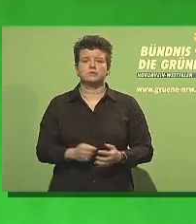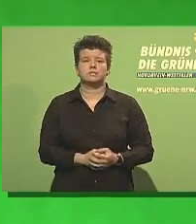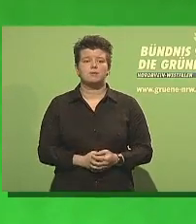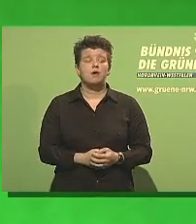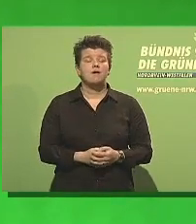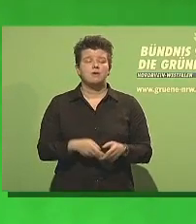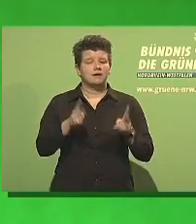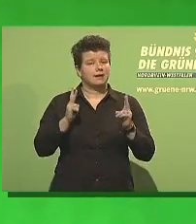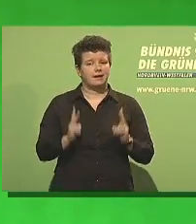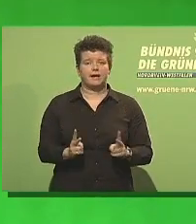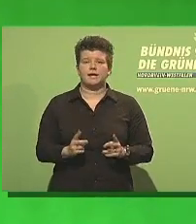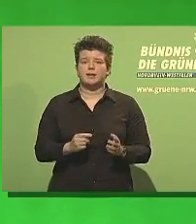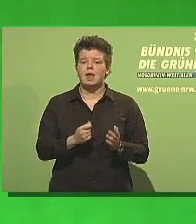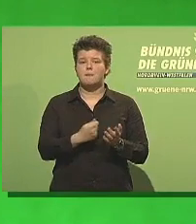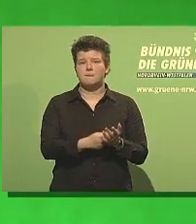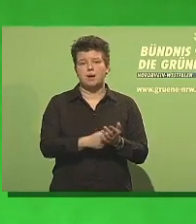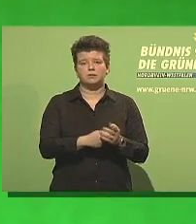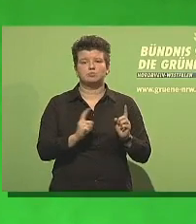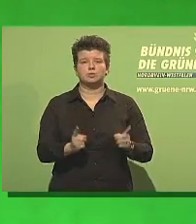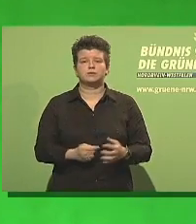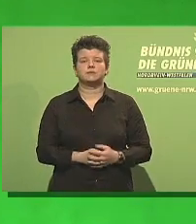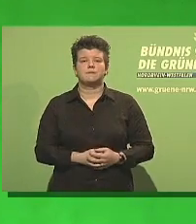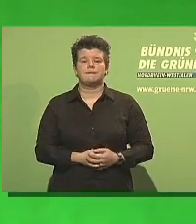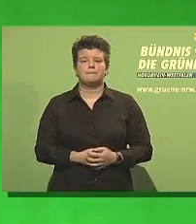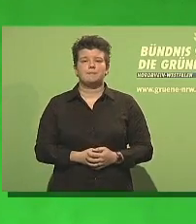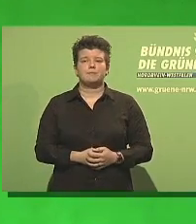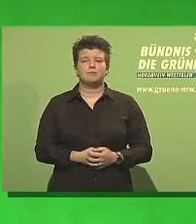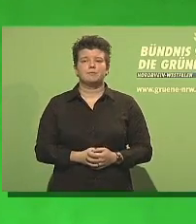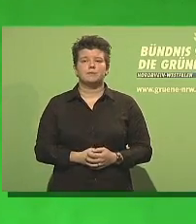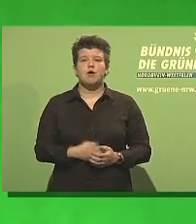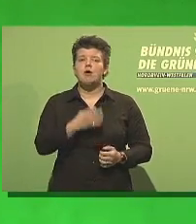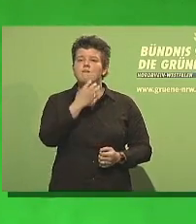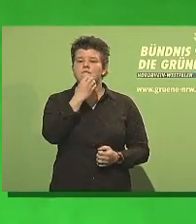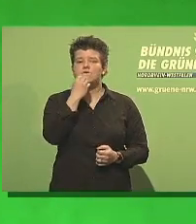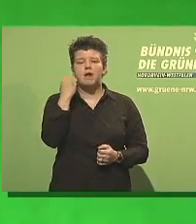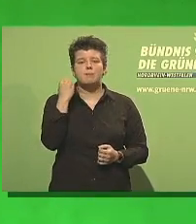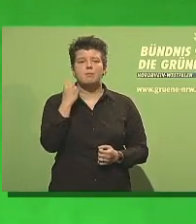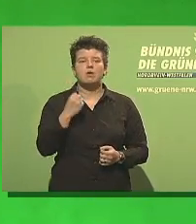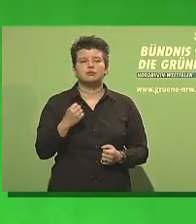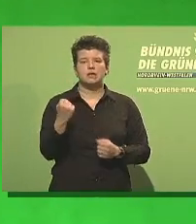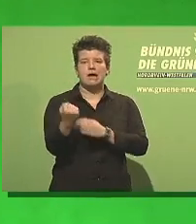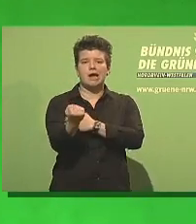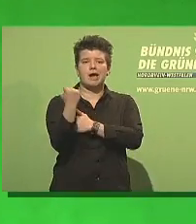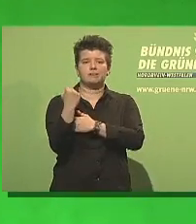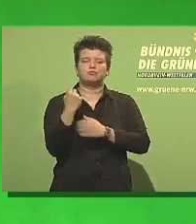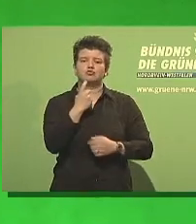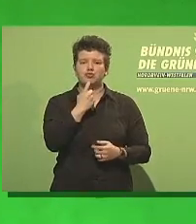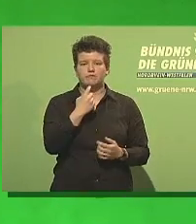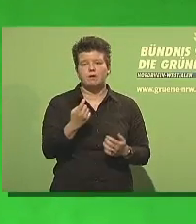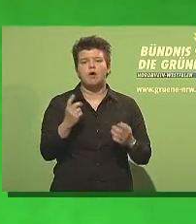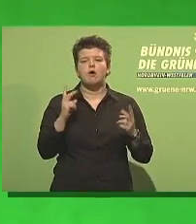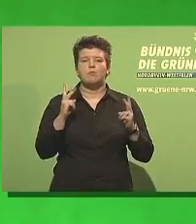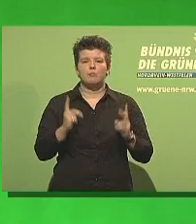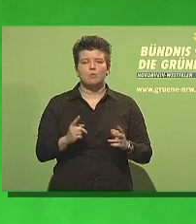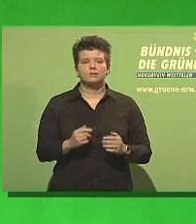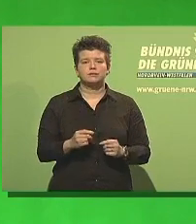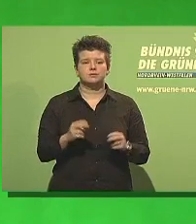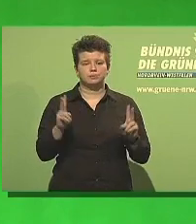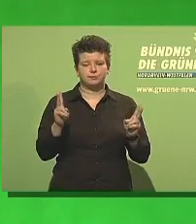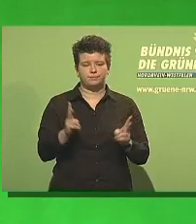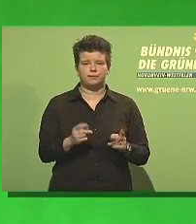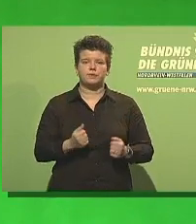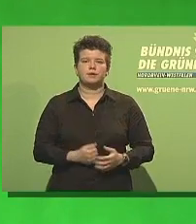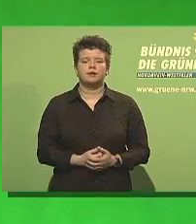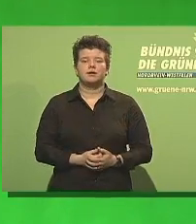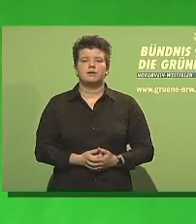Strompreise, sondern es geht ebenso um die Wärme und die Kraftstoffe. Denn die Energiepreise werden steigen. Die Heizölpreise